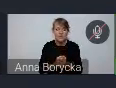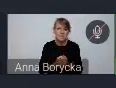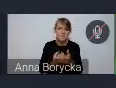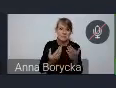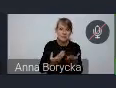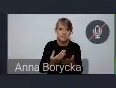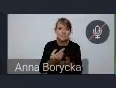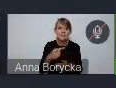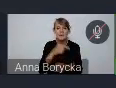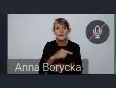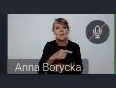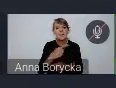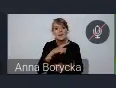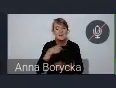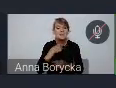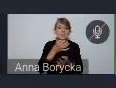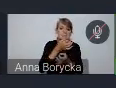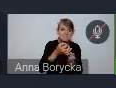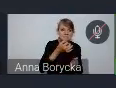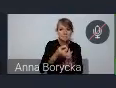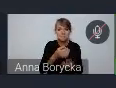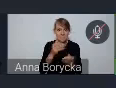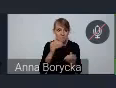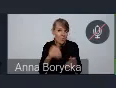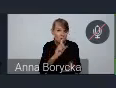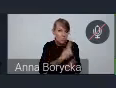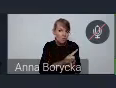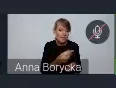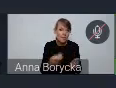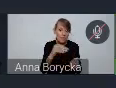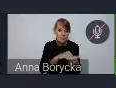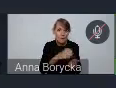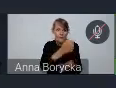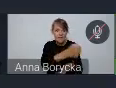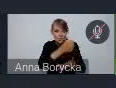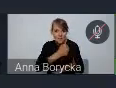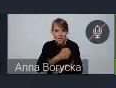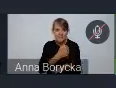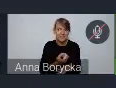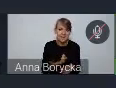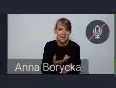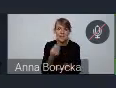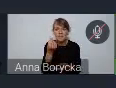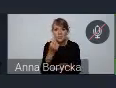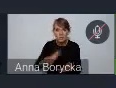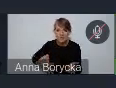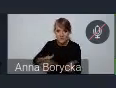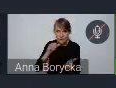jakieś możliwości uzyskania dodatkowych dotacji czy środków właśnie na dofinansowanie wkładu własnego.